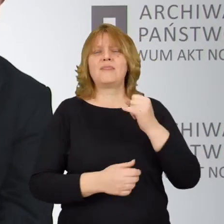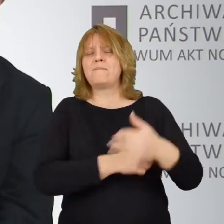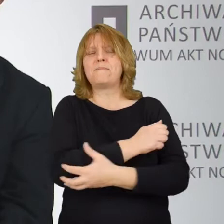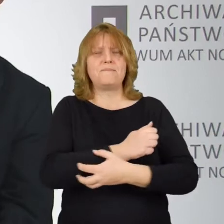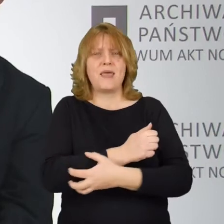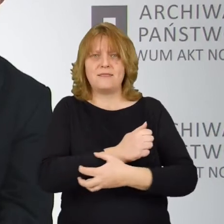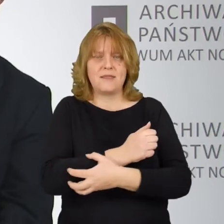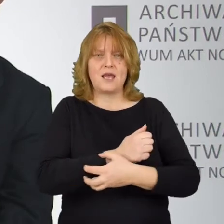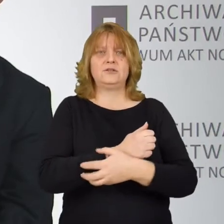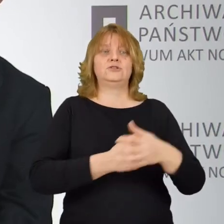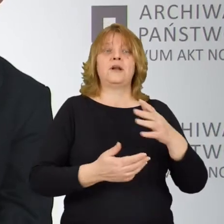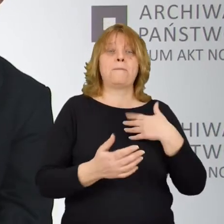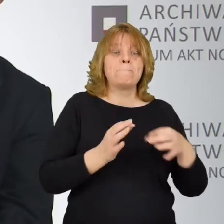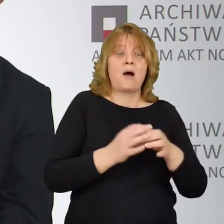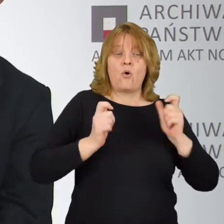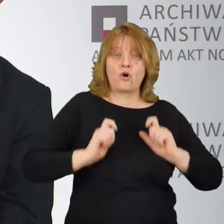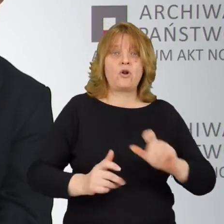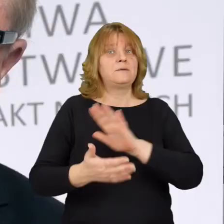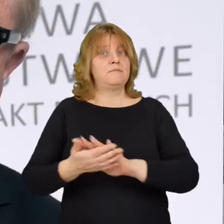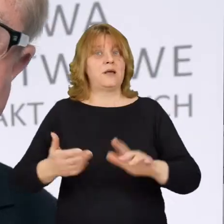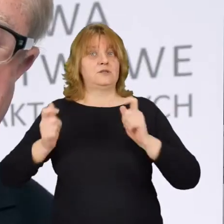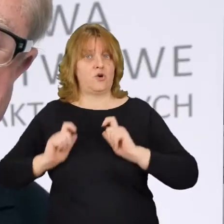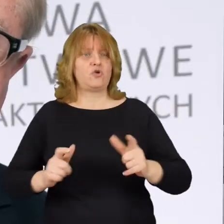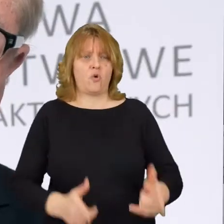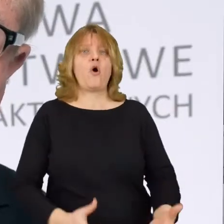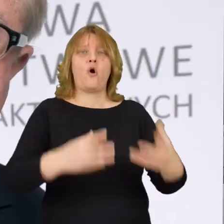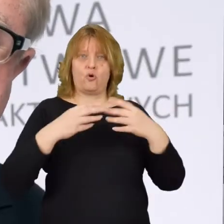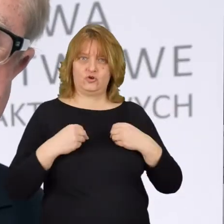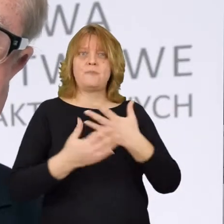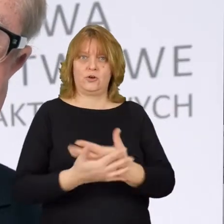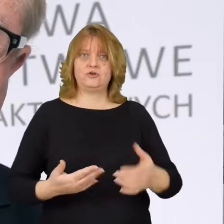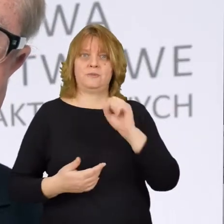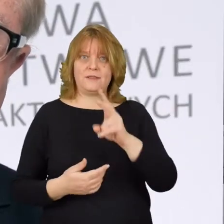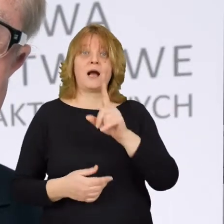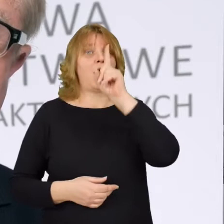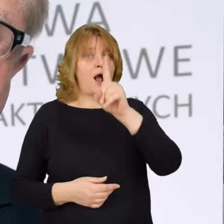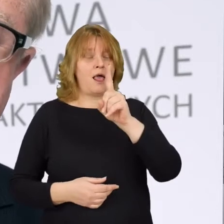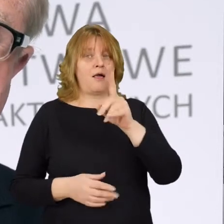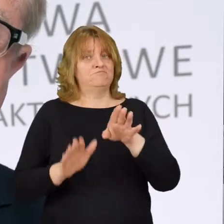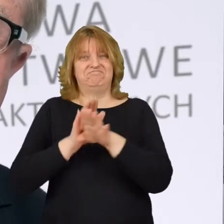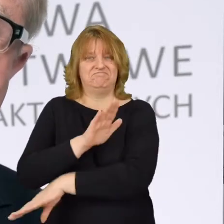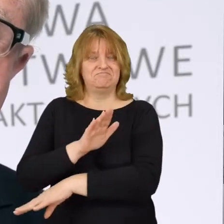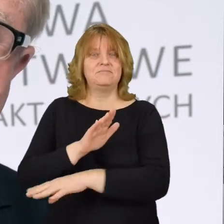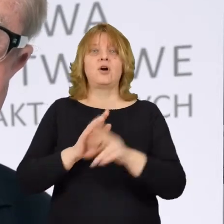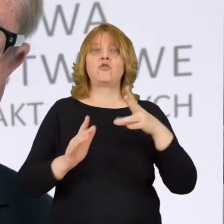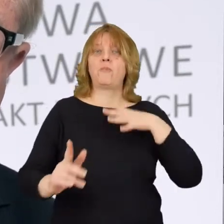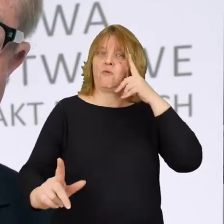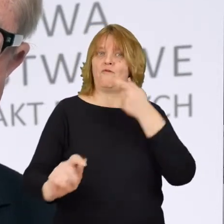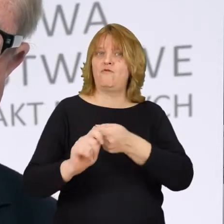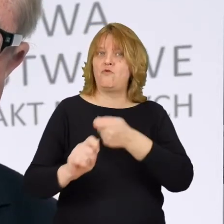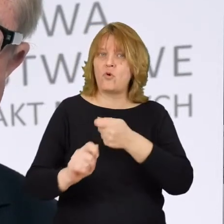najbiedniejsi, małorolni i bezrolni, otrzymają ziemię, ale wyłączeni z niej zostaną wrogowie, którzy wystąpili, czyli nie